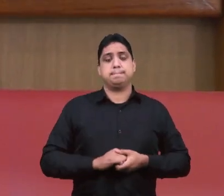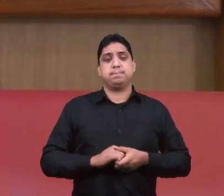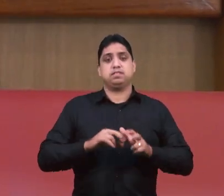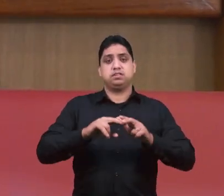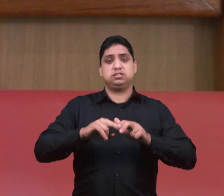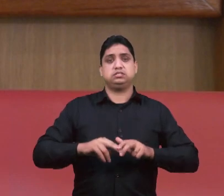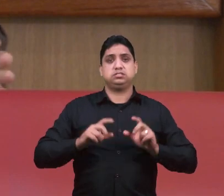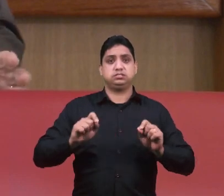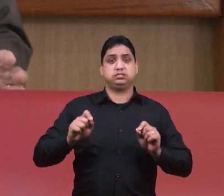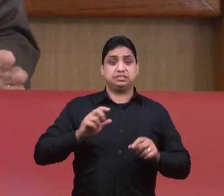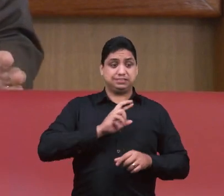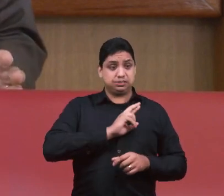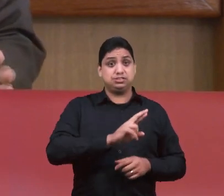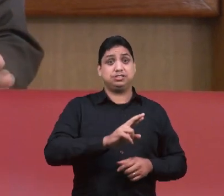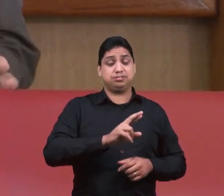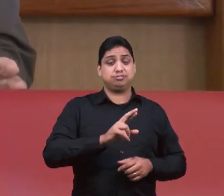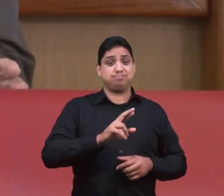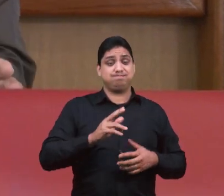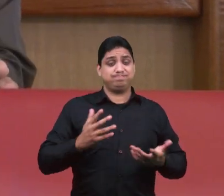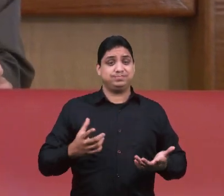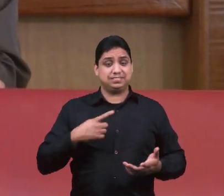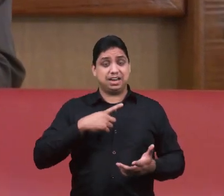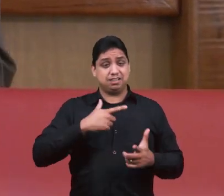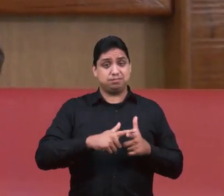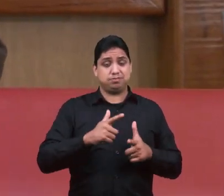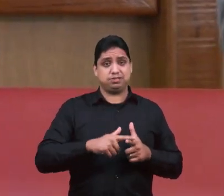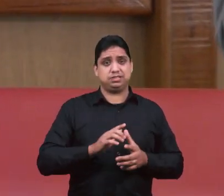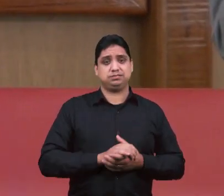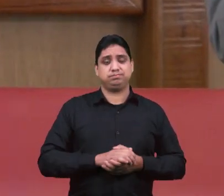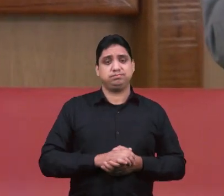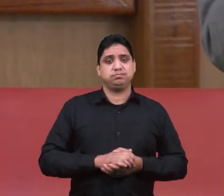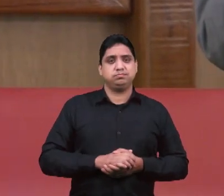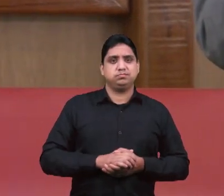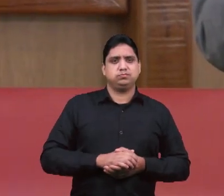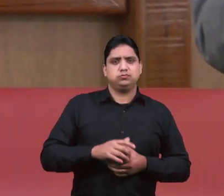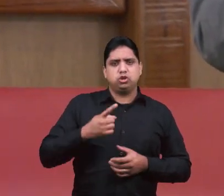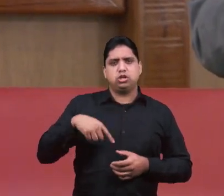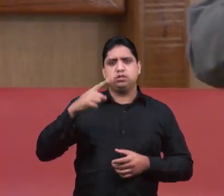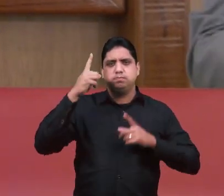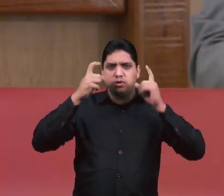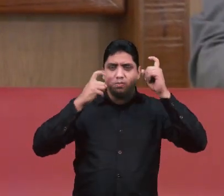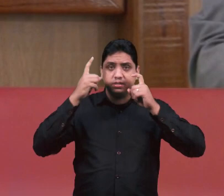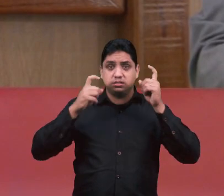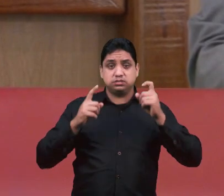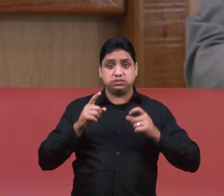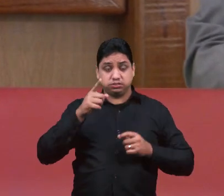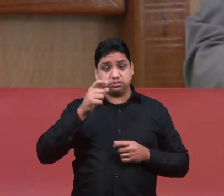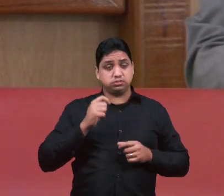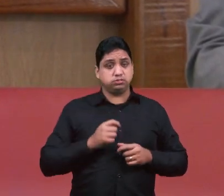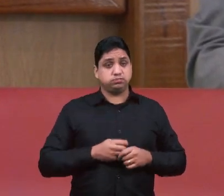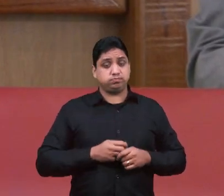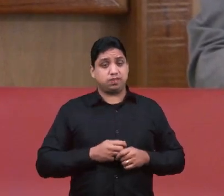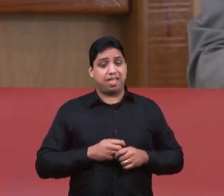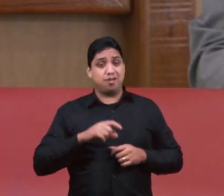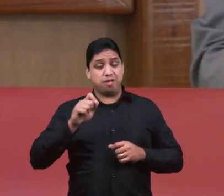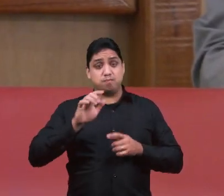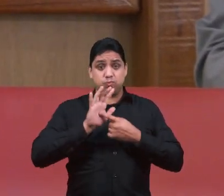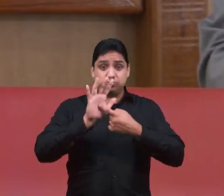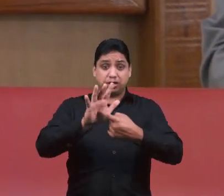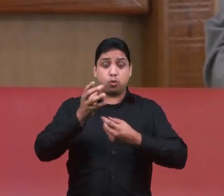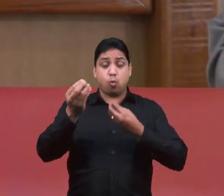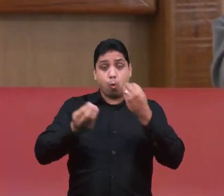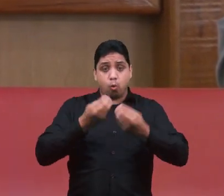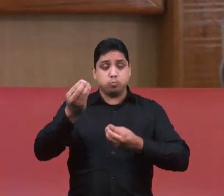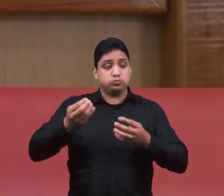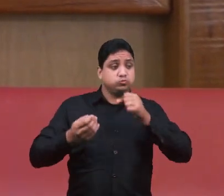Donc la religion est assujettie à cela. Notre grande préoccupation, c'est de montrer ici. Vous voyez comment c'est passé à